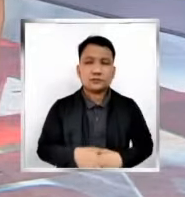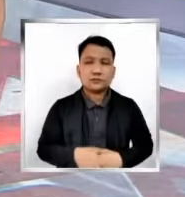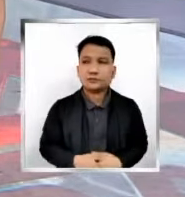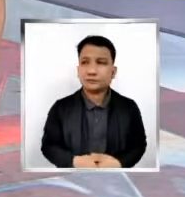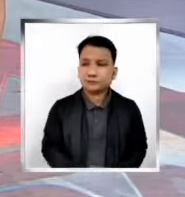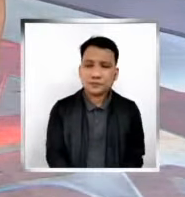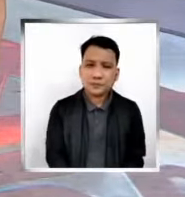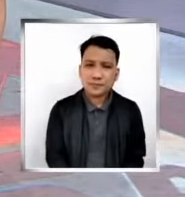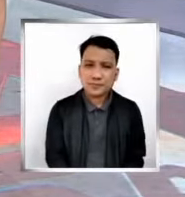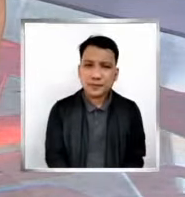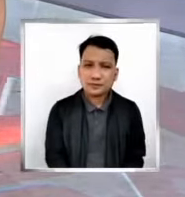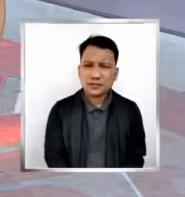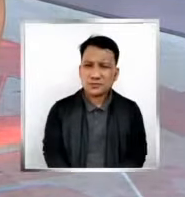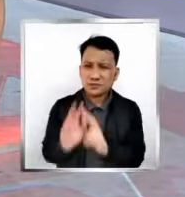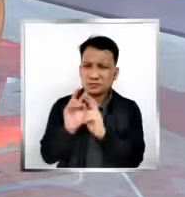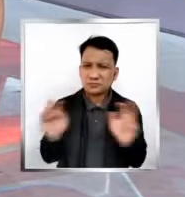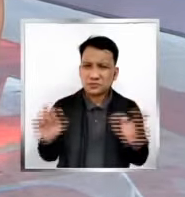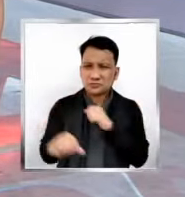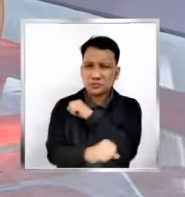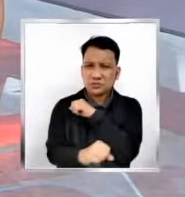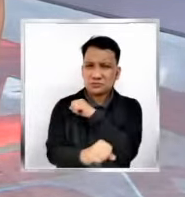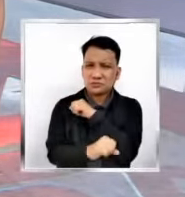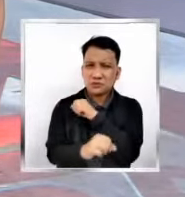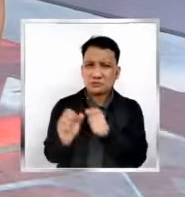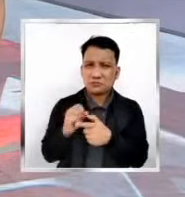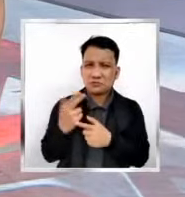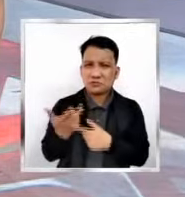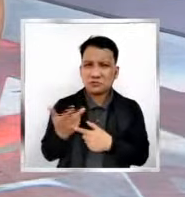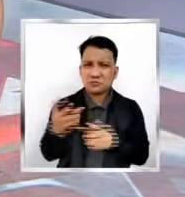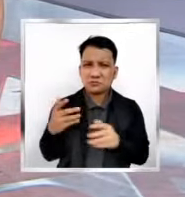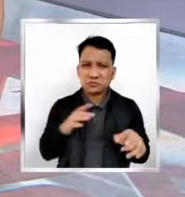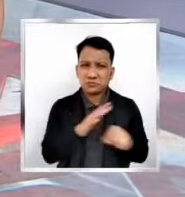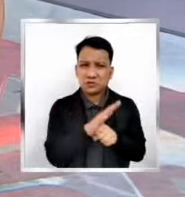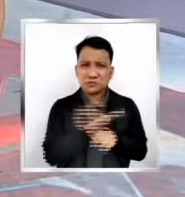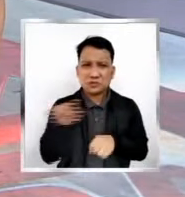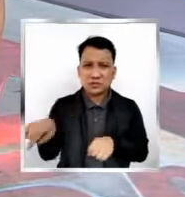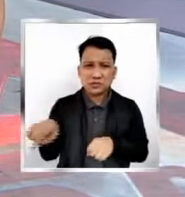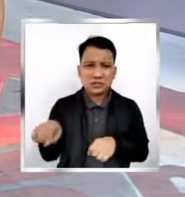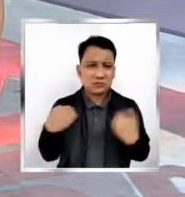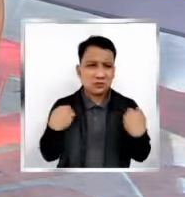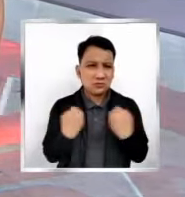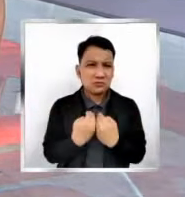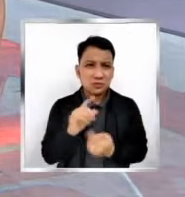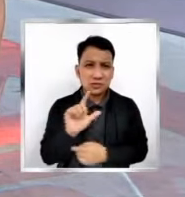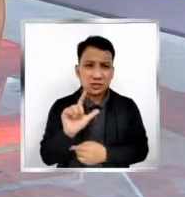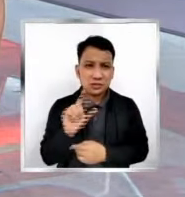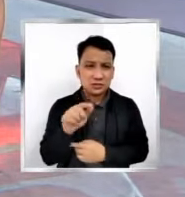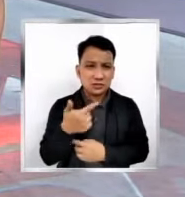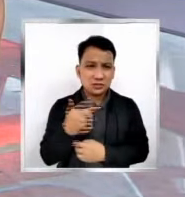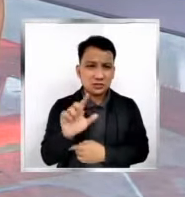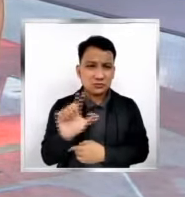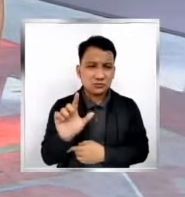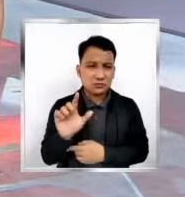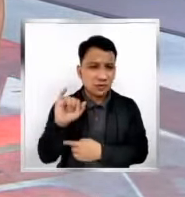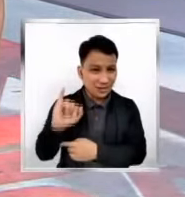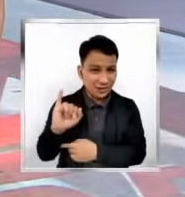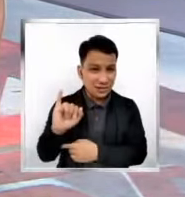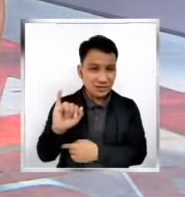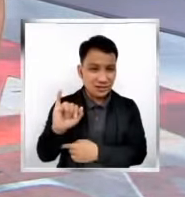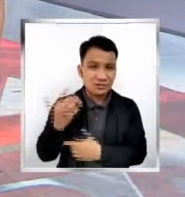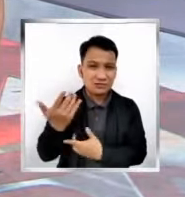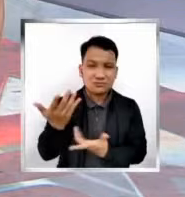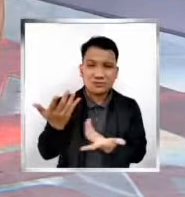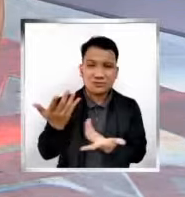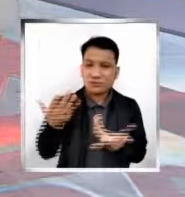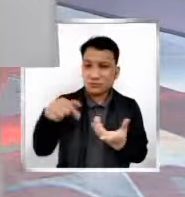Hinihinalang ninakawan at ginahasa bago pinatay ang isang membro ng LGBTQI community sa Quezon City. Nakatutok si